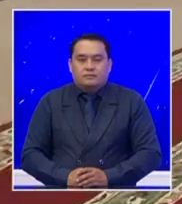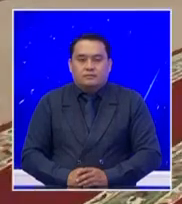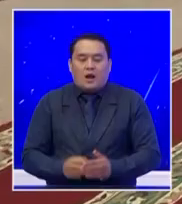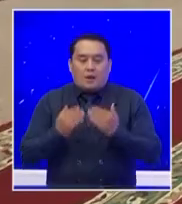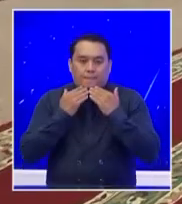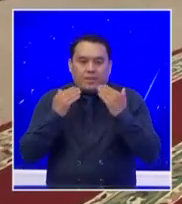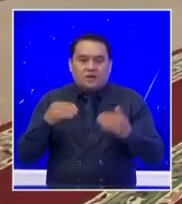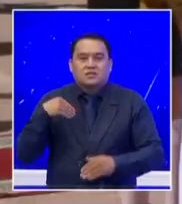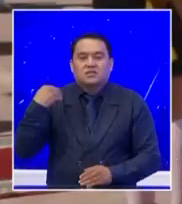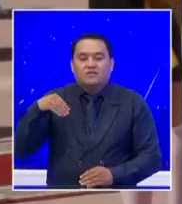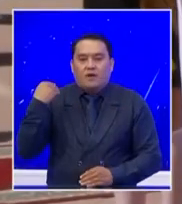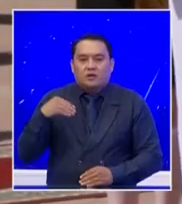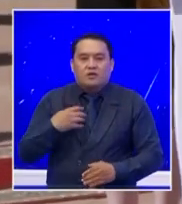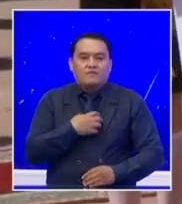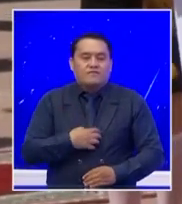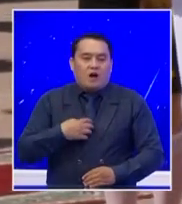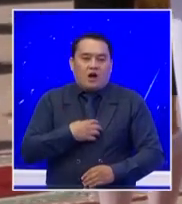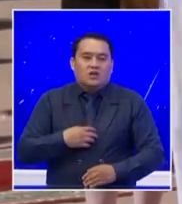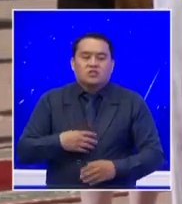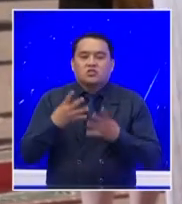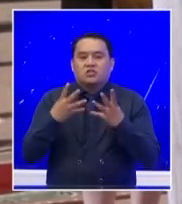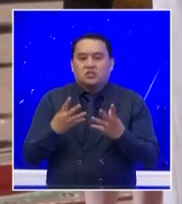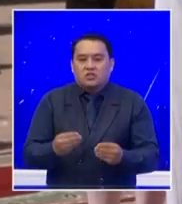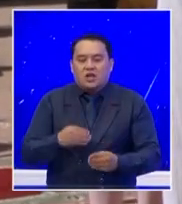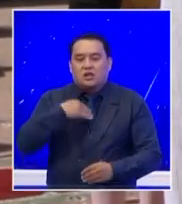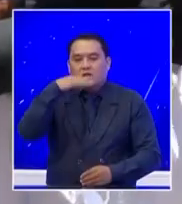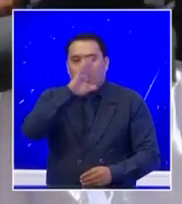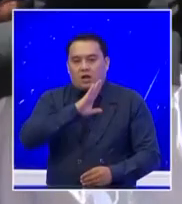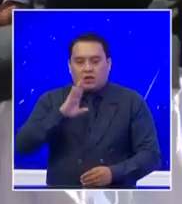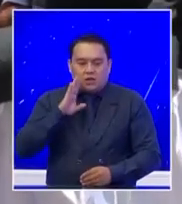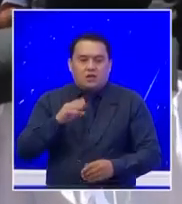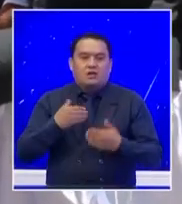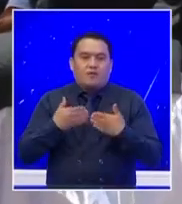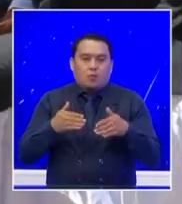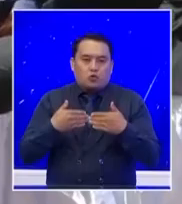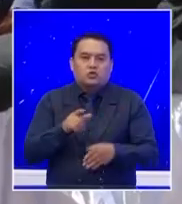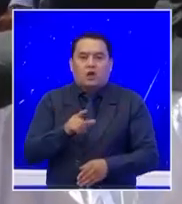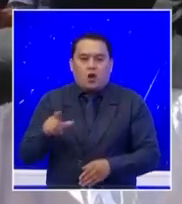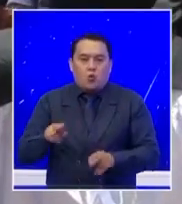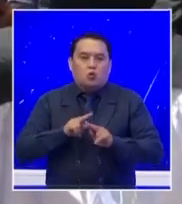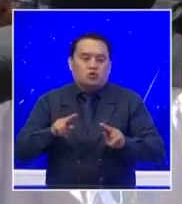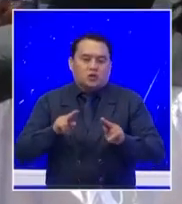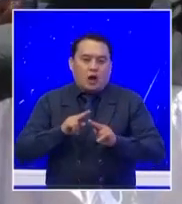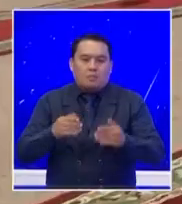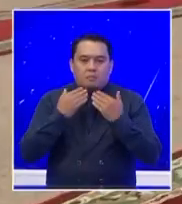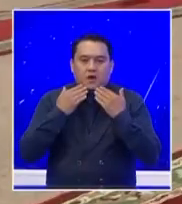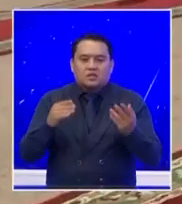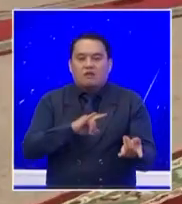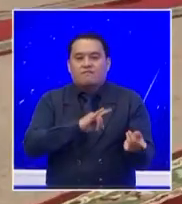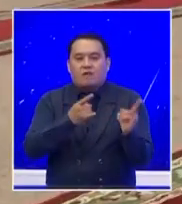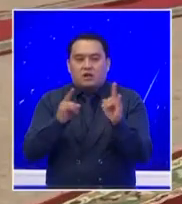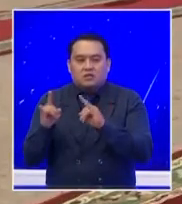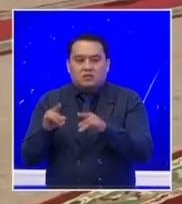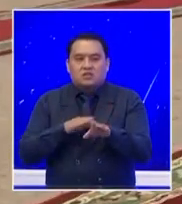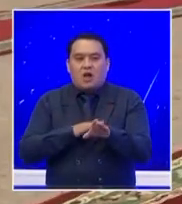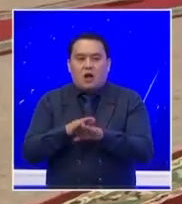Последний звонок – важное событие не только для выпускников, но также для родителей и преподавателей школы. Прощальный школьный вальс с учителями в этот день